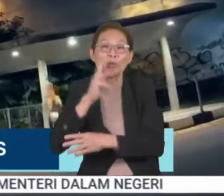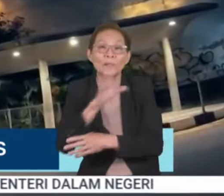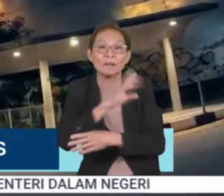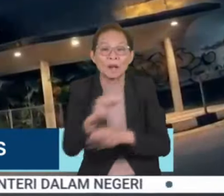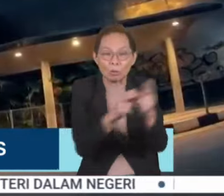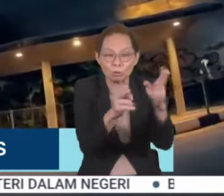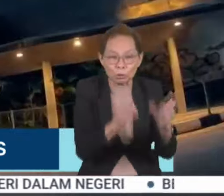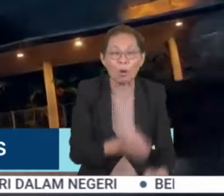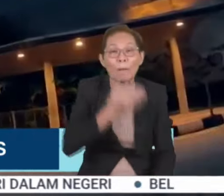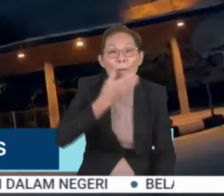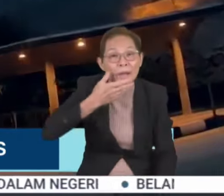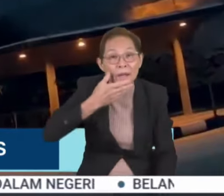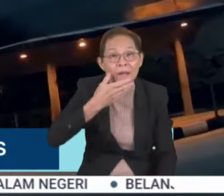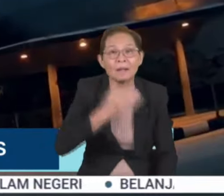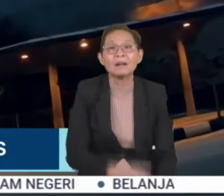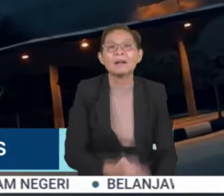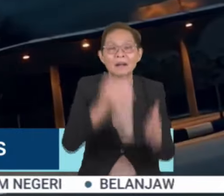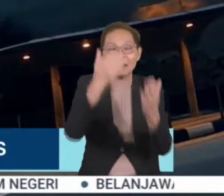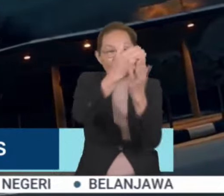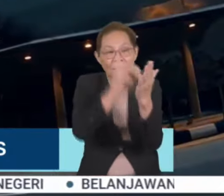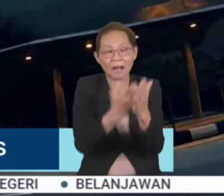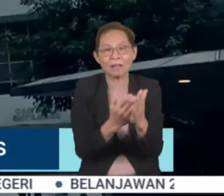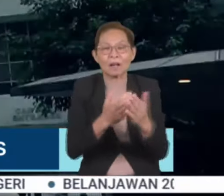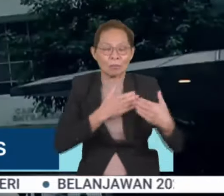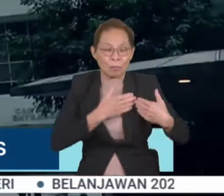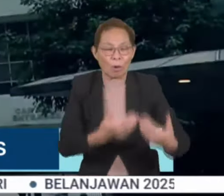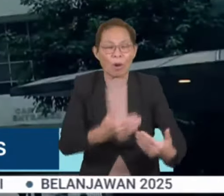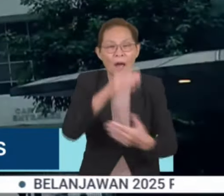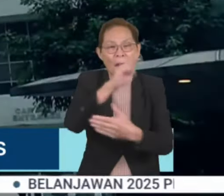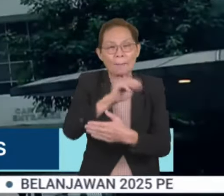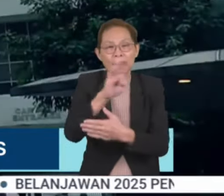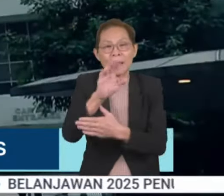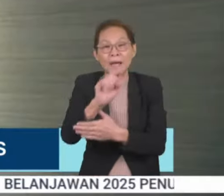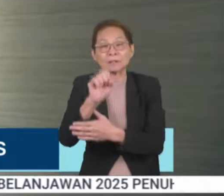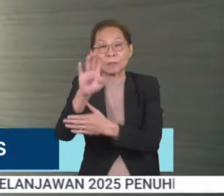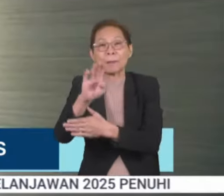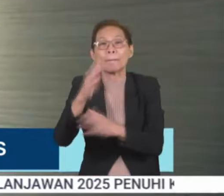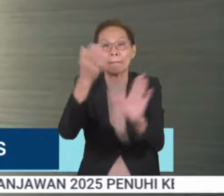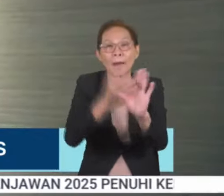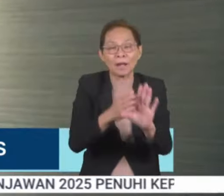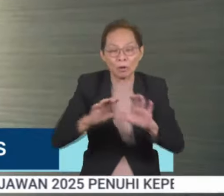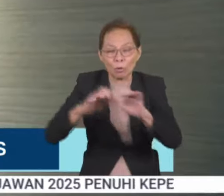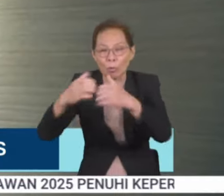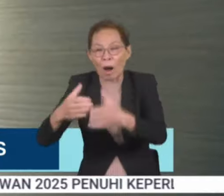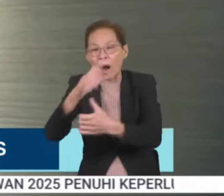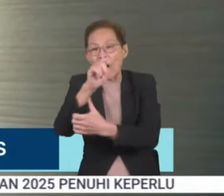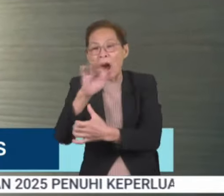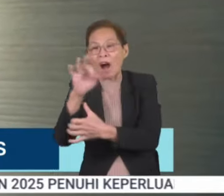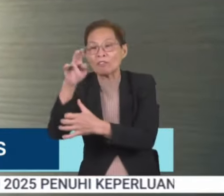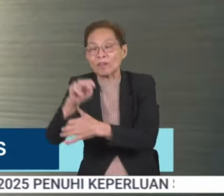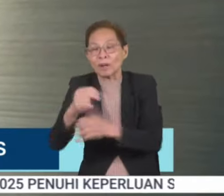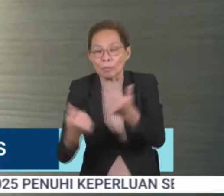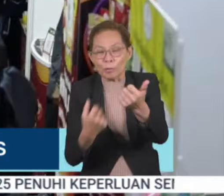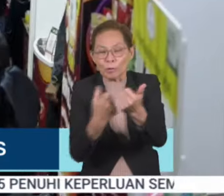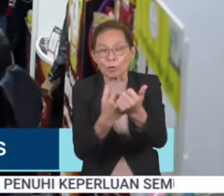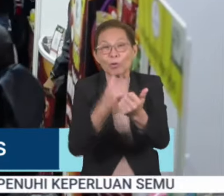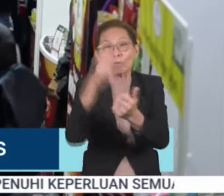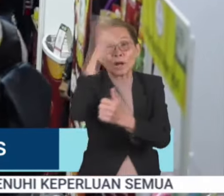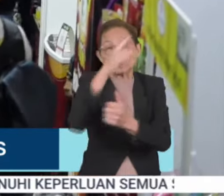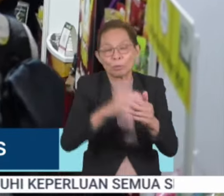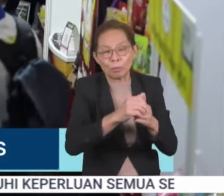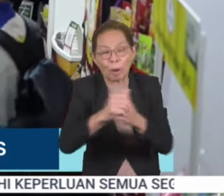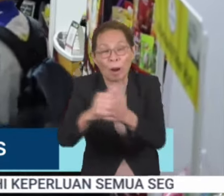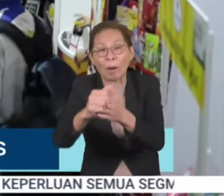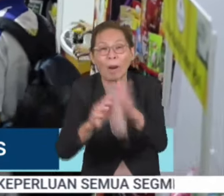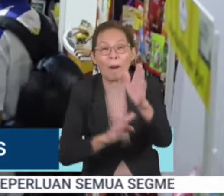dan usahawan belia, langkah strategik sejajar komitmen MBSB Bank. Kumpulan AFIN turut menyokong penuh usaha kerajaan memacu